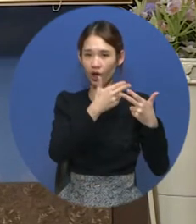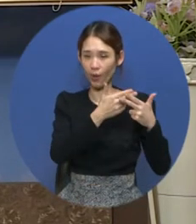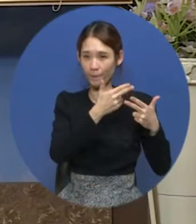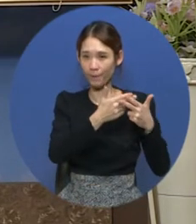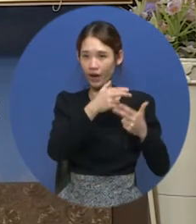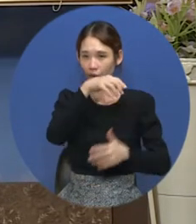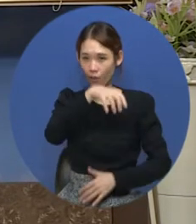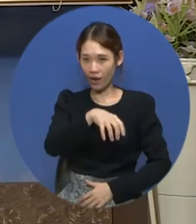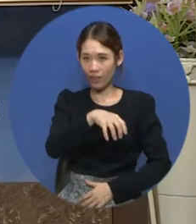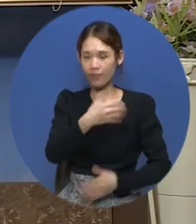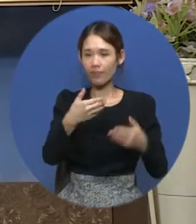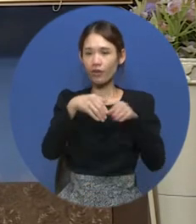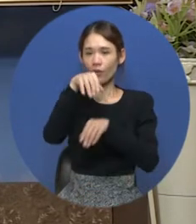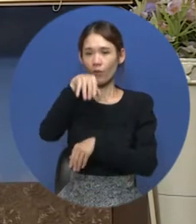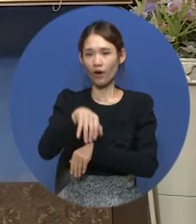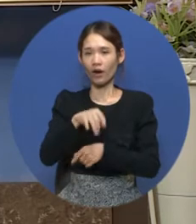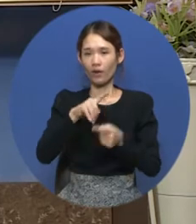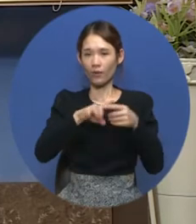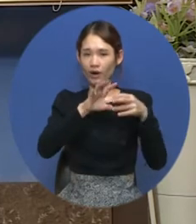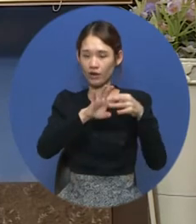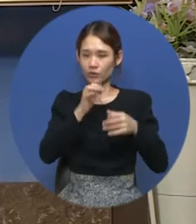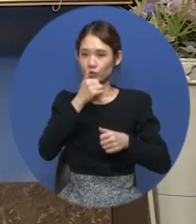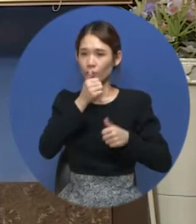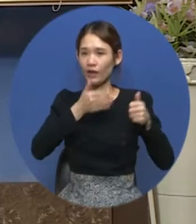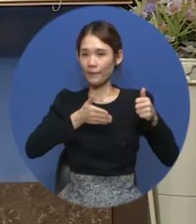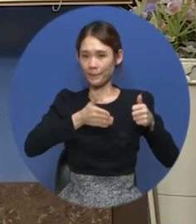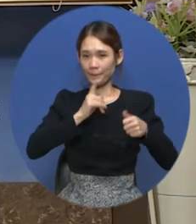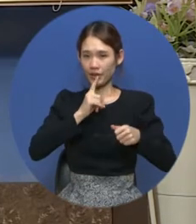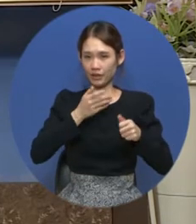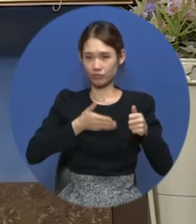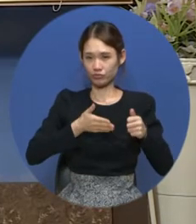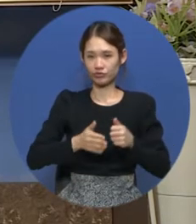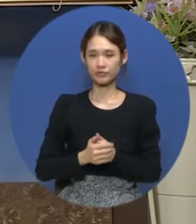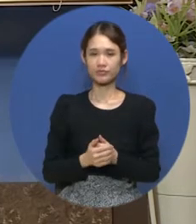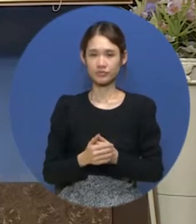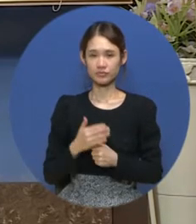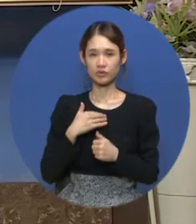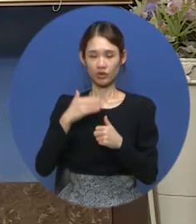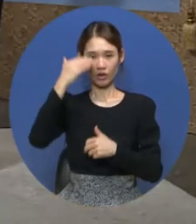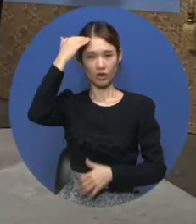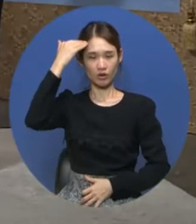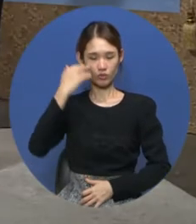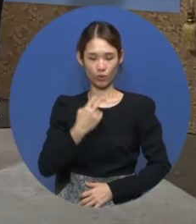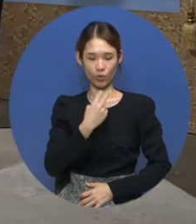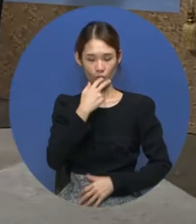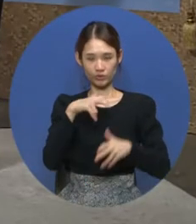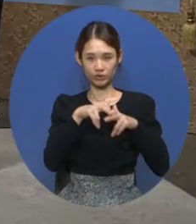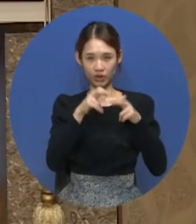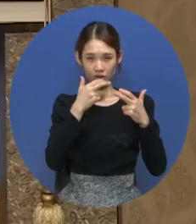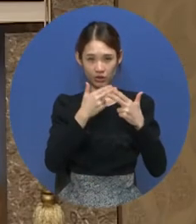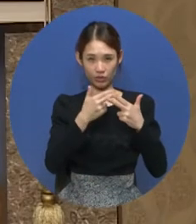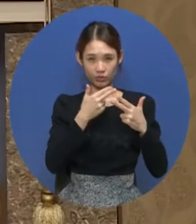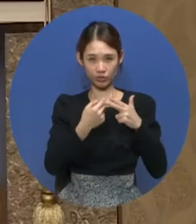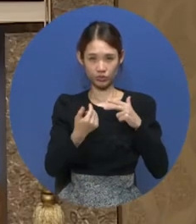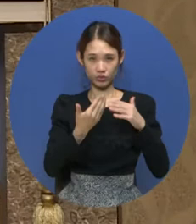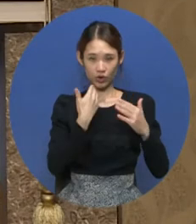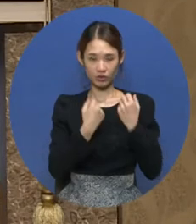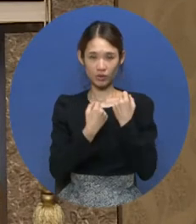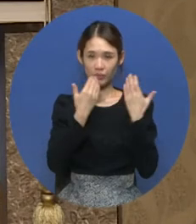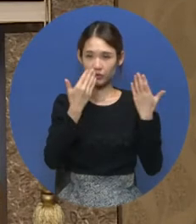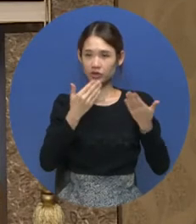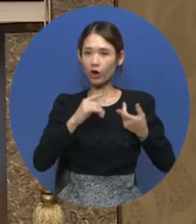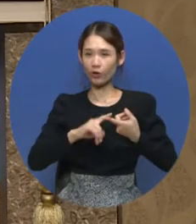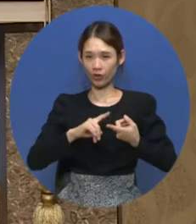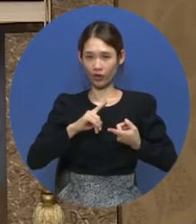기관인지 에 대해서 또 소개 말씀 부탁드리겠습니다 어 저희 장애인 협회 가 가장 가까 서두에서 말씀 드리지